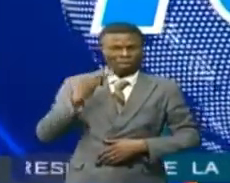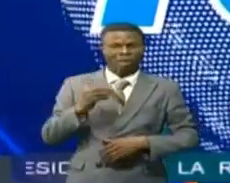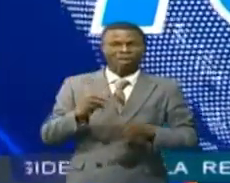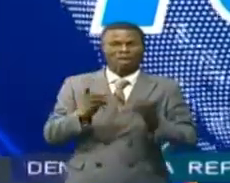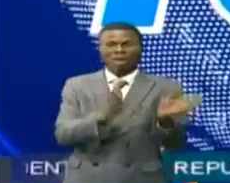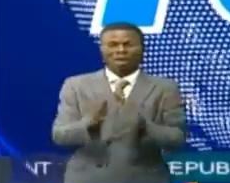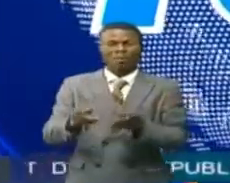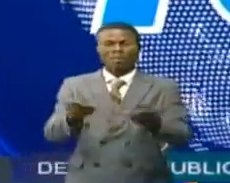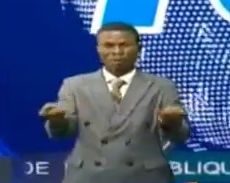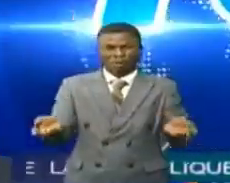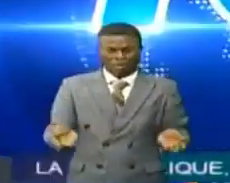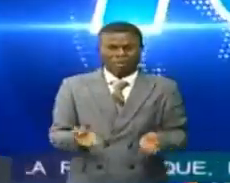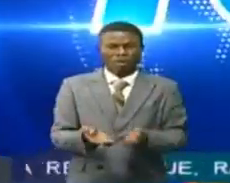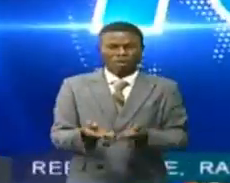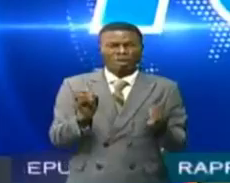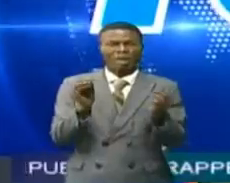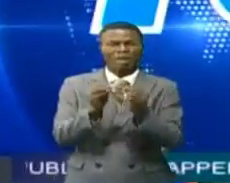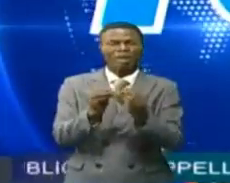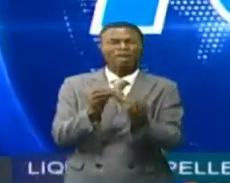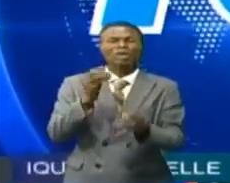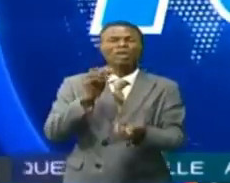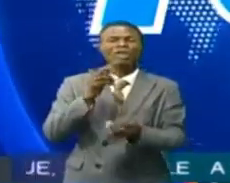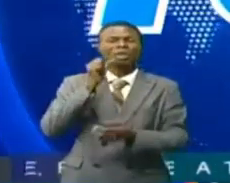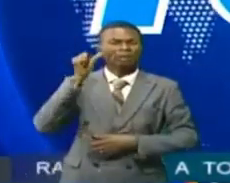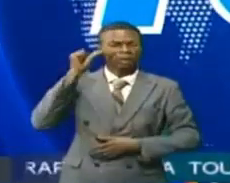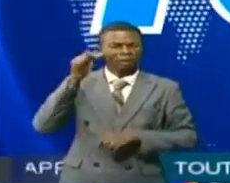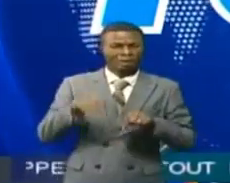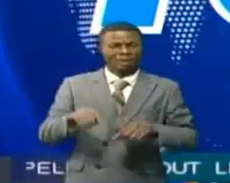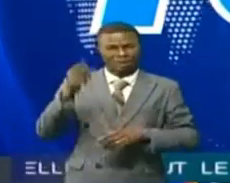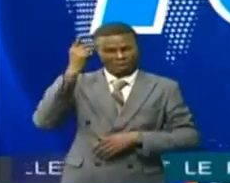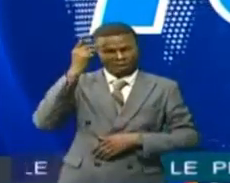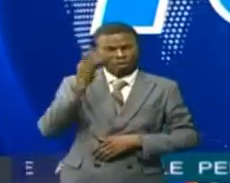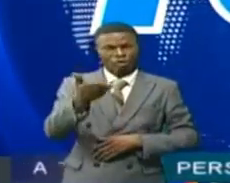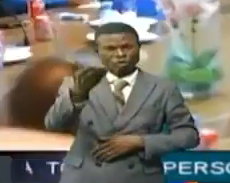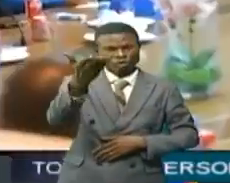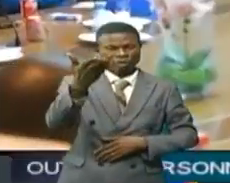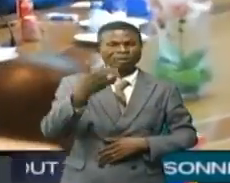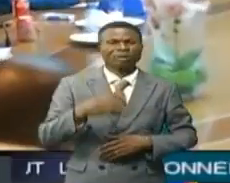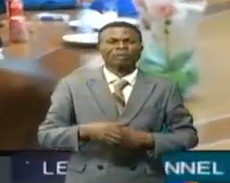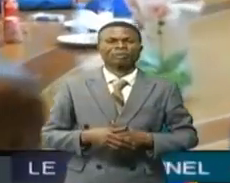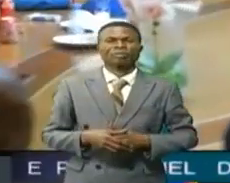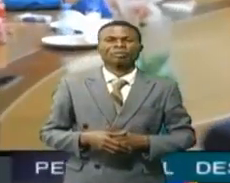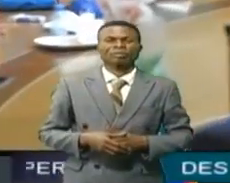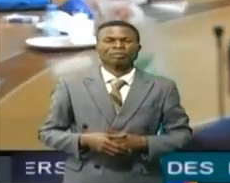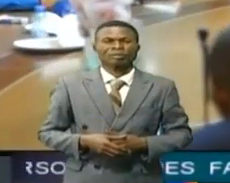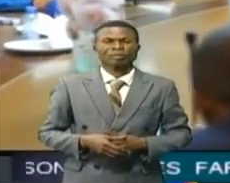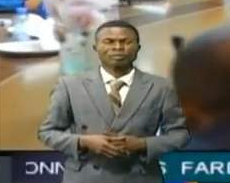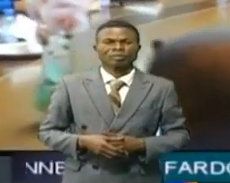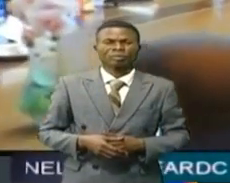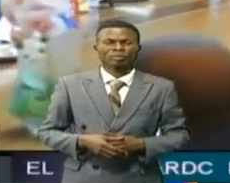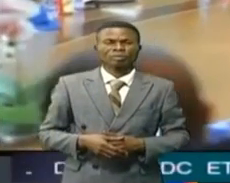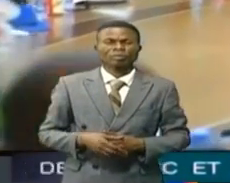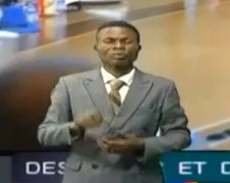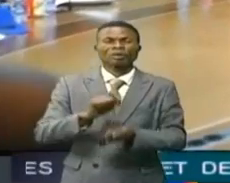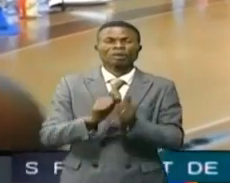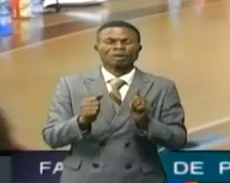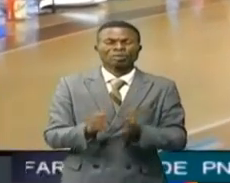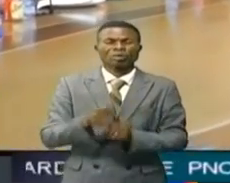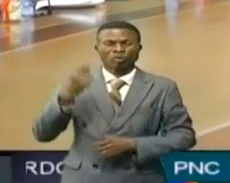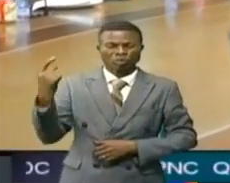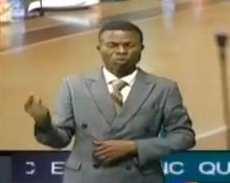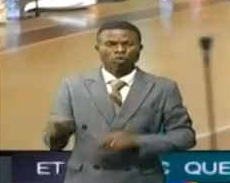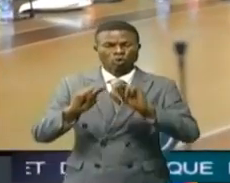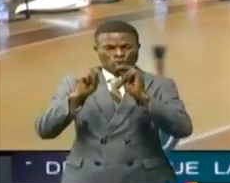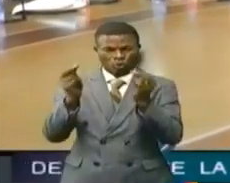du Territoire. La rencontre a eu lieu hier ici à Kinshasa. Le cadre d'échange permanent